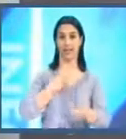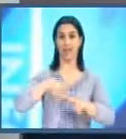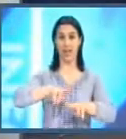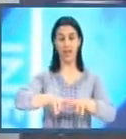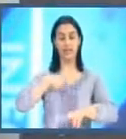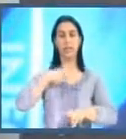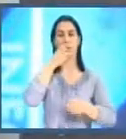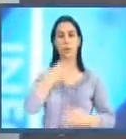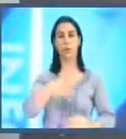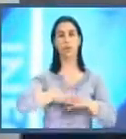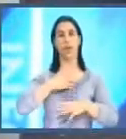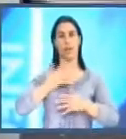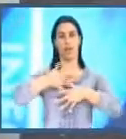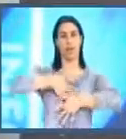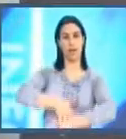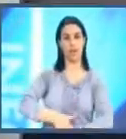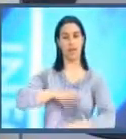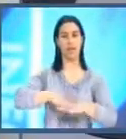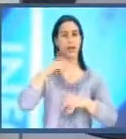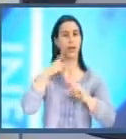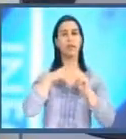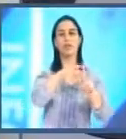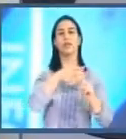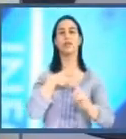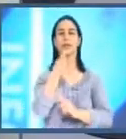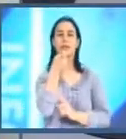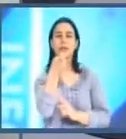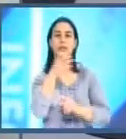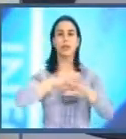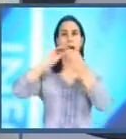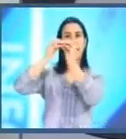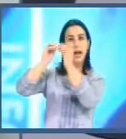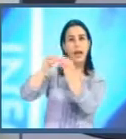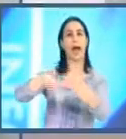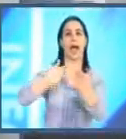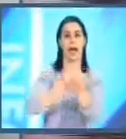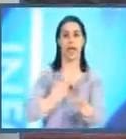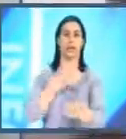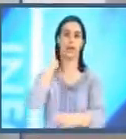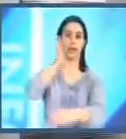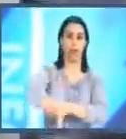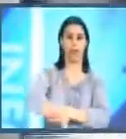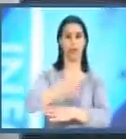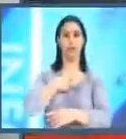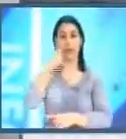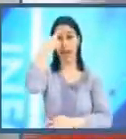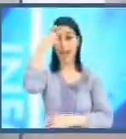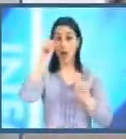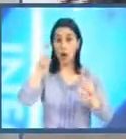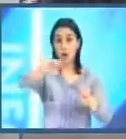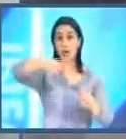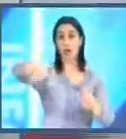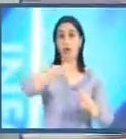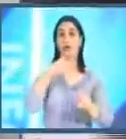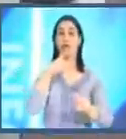determina els límits amb la finalitat d'afinar-lo al màxim abans de començar a sancionar. Tot i així, cal recordar que els conductors